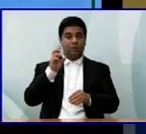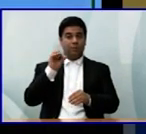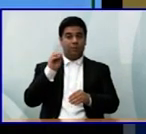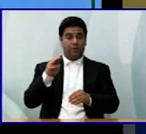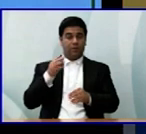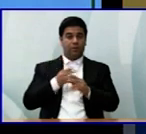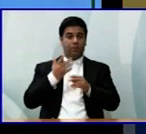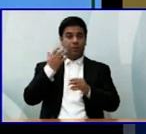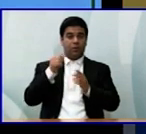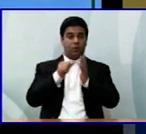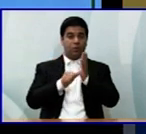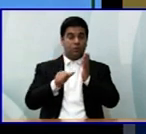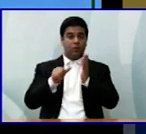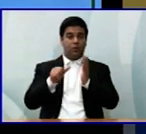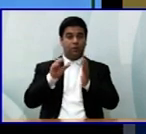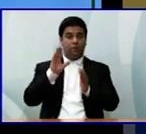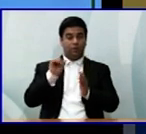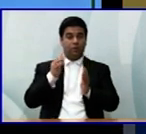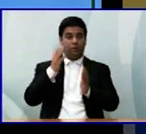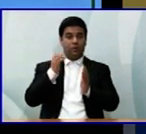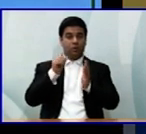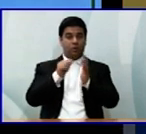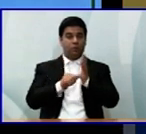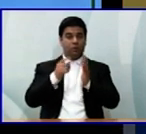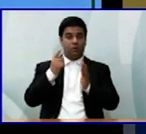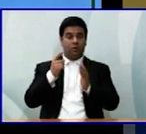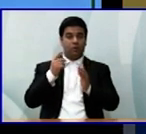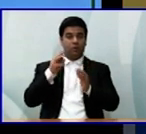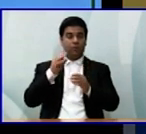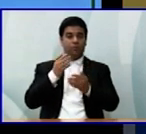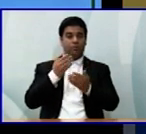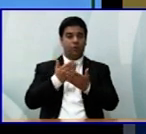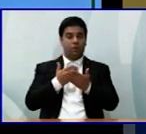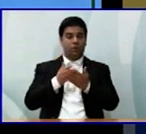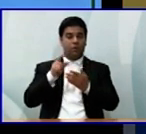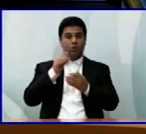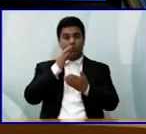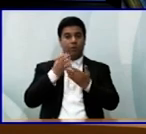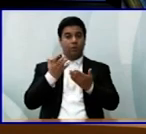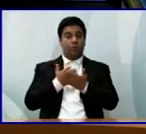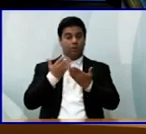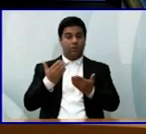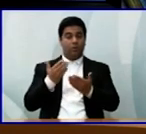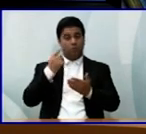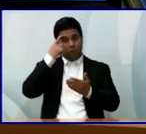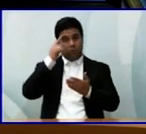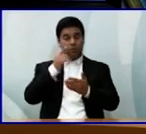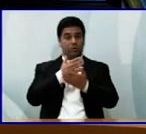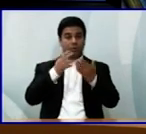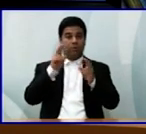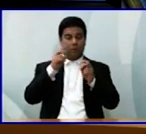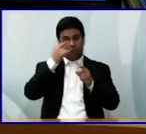221-betidagi 560 va 561 misollarni yeching. O'ylaymanki,